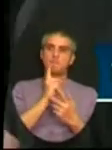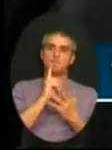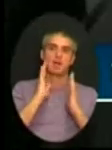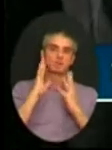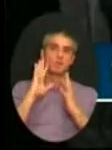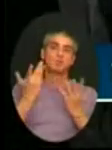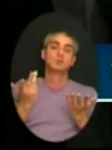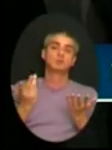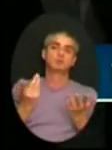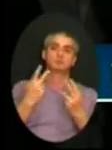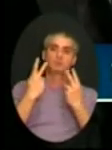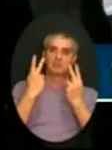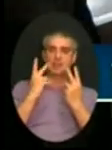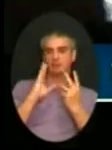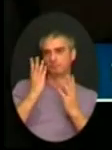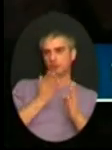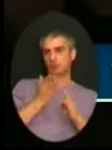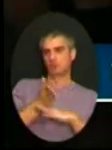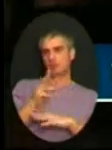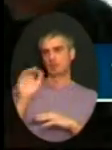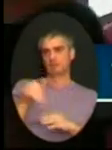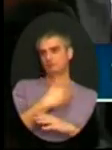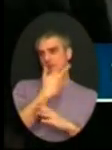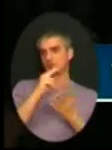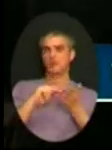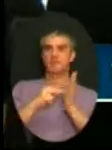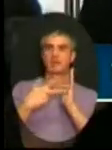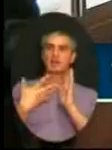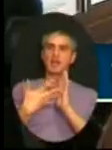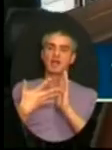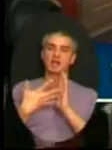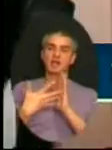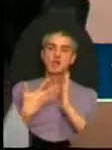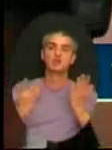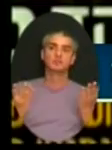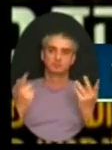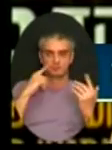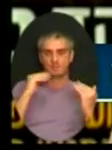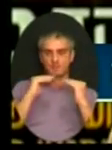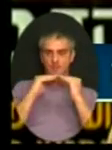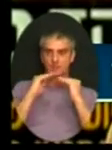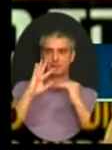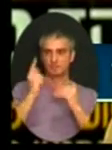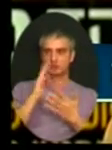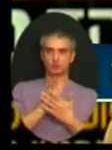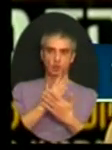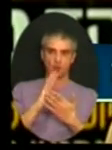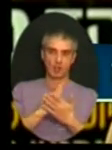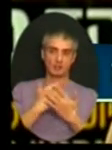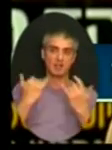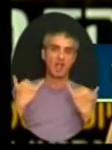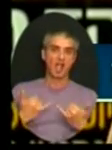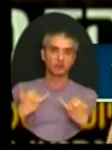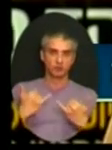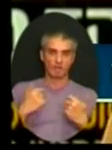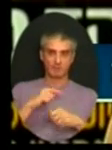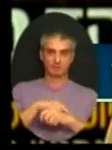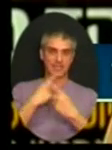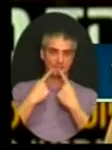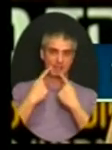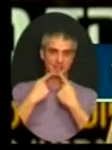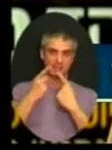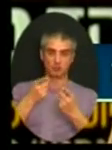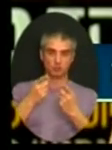ממה שיוצא, ובעיקר ממי שנכנס ויוצא בחדרי החקירות. אז בהתאם למה שהוחלט עכשיו במהלך הדיון